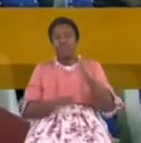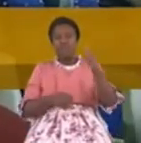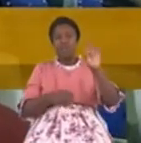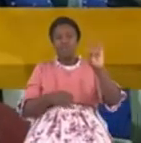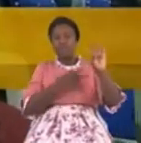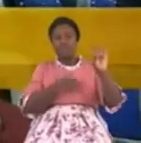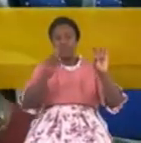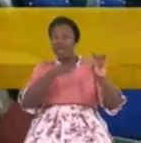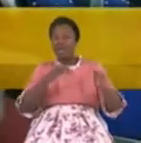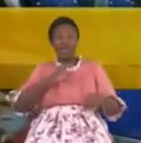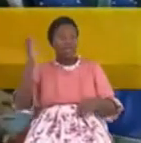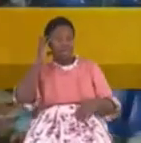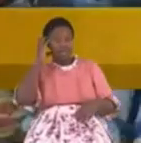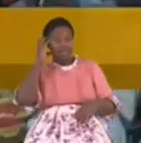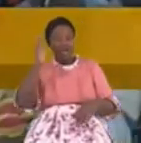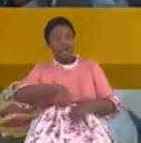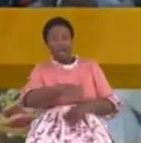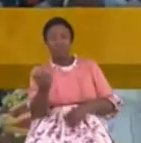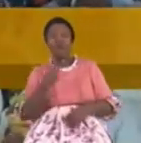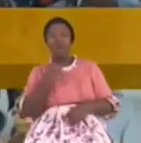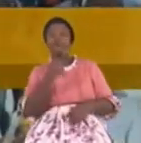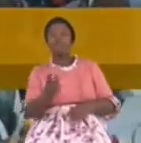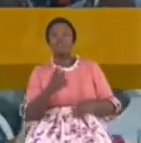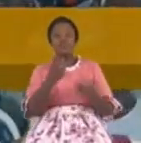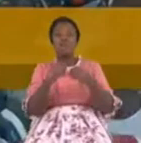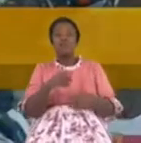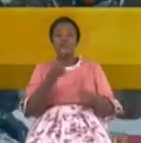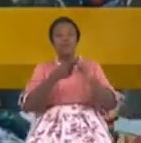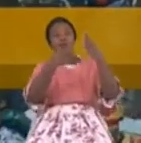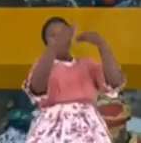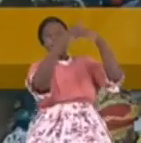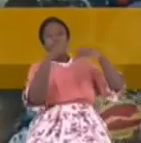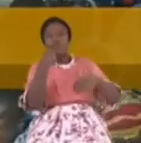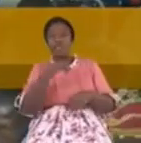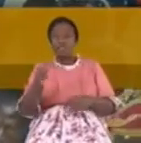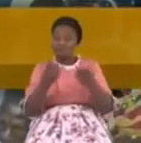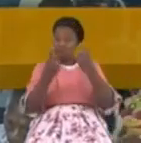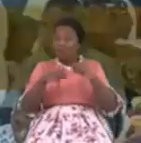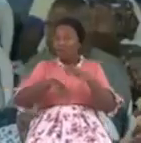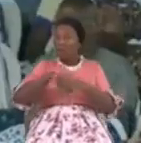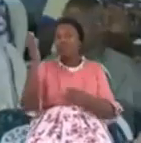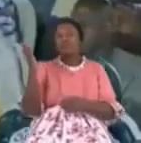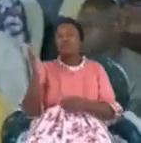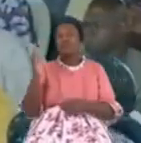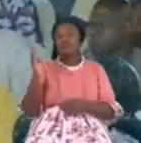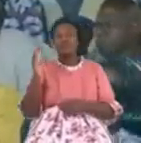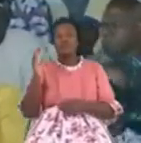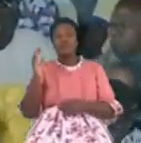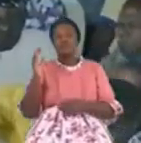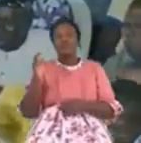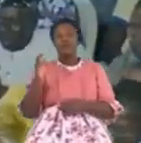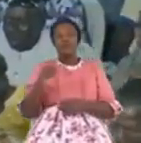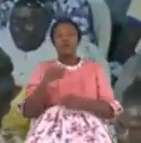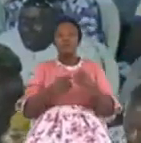nụ olu ọzọ ka o si n'eluigwe na-asị, si n'etiti ha pụta, ndị